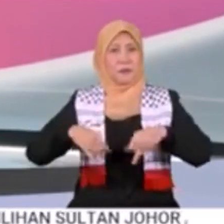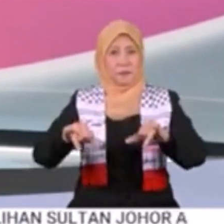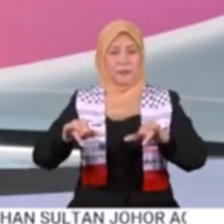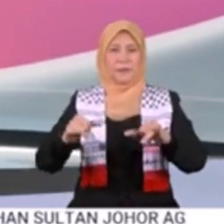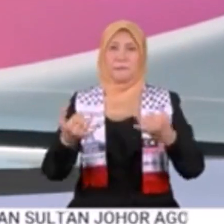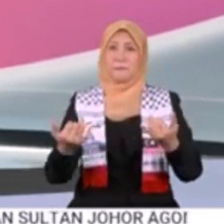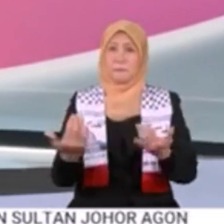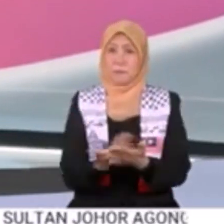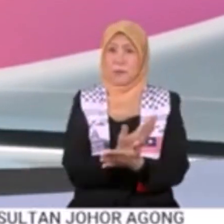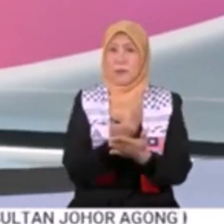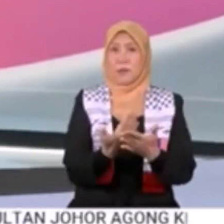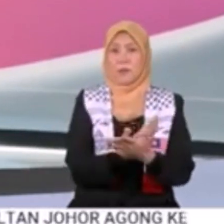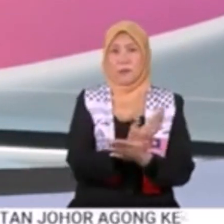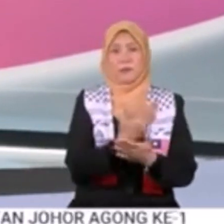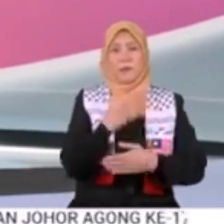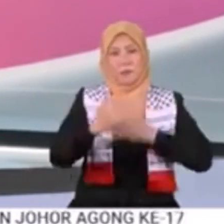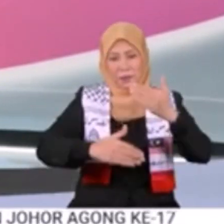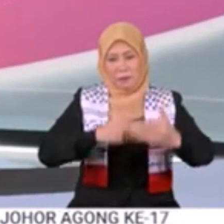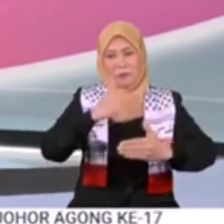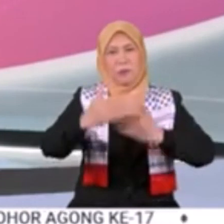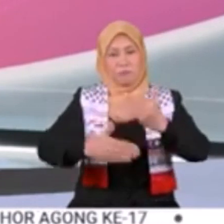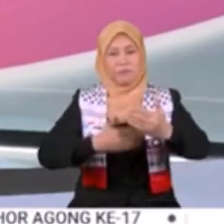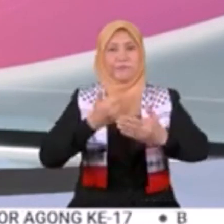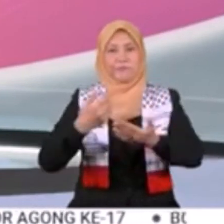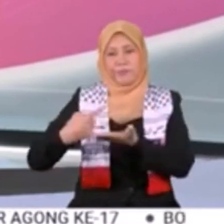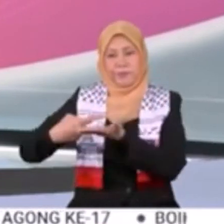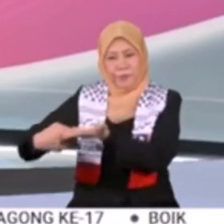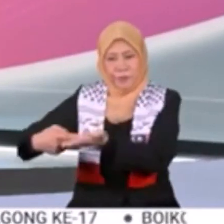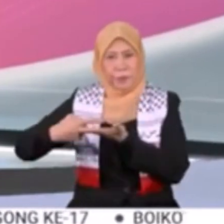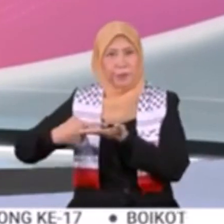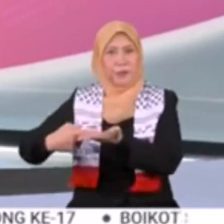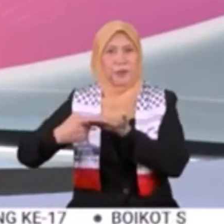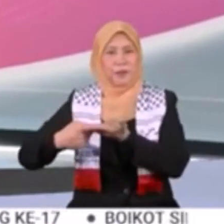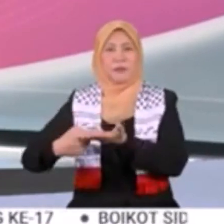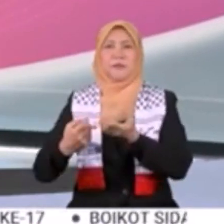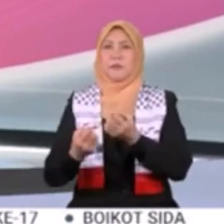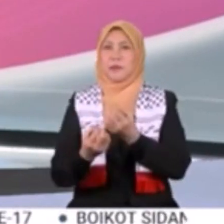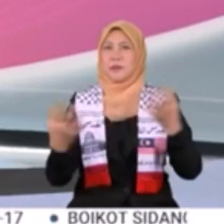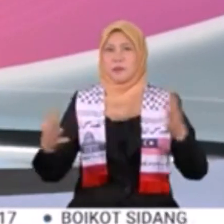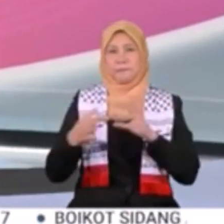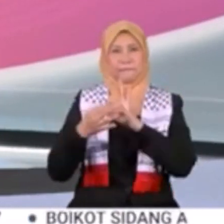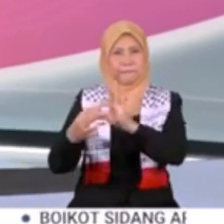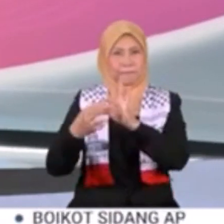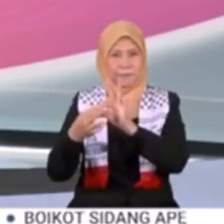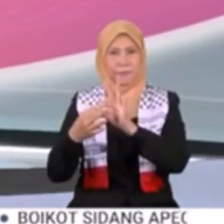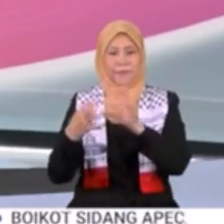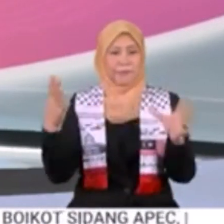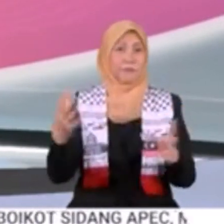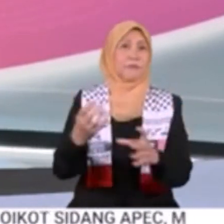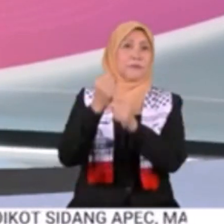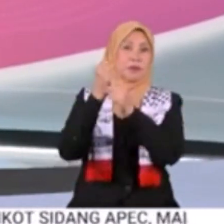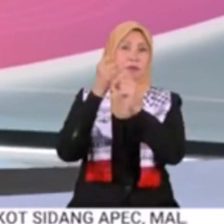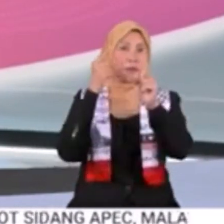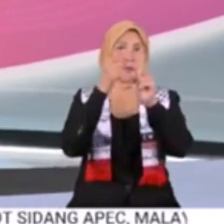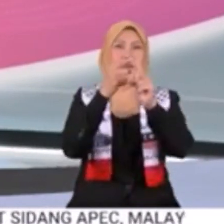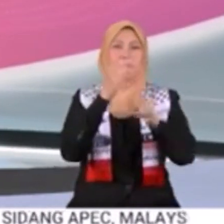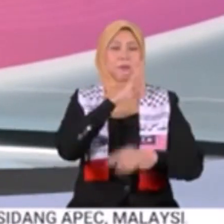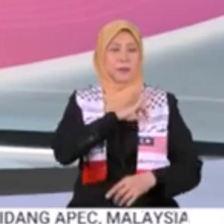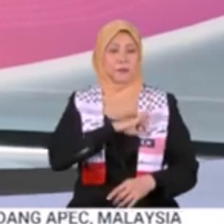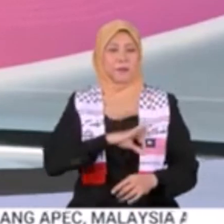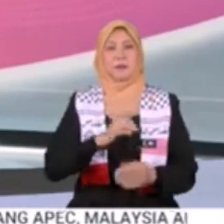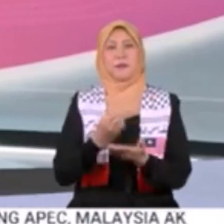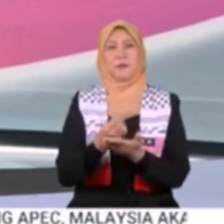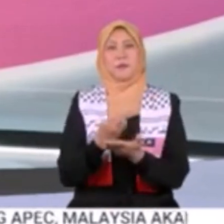pada dimensi baharu. Kemajuan demi kemajuan rundingan menyaksikan semakin banyak kesepakatan yang dapat dicapai demi